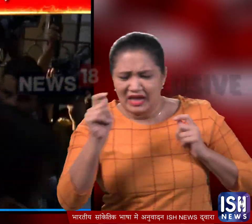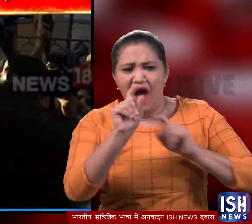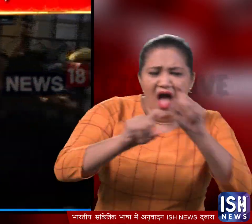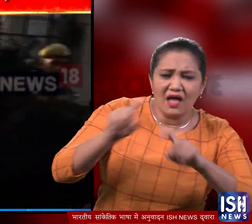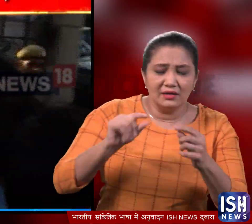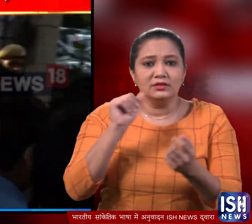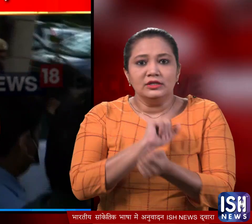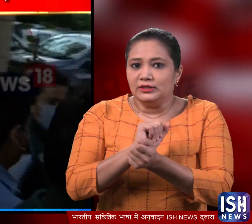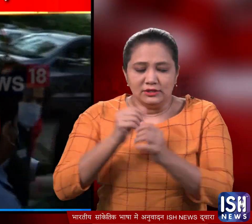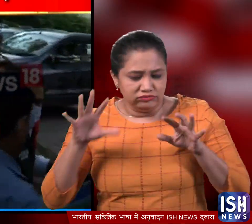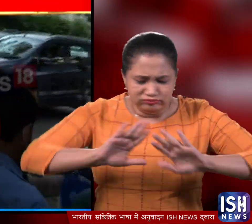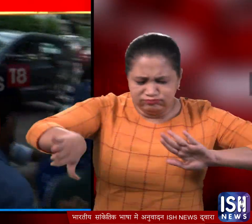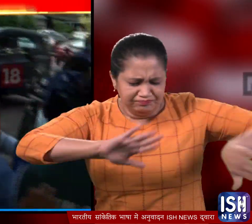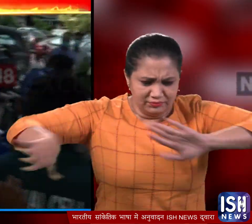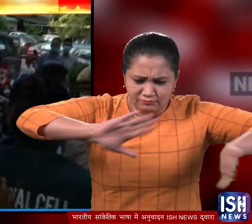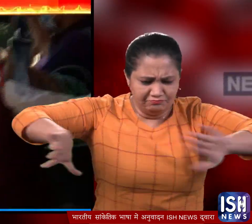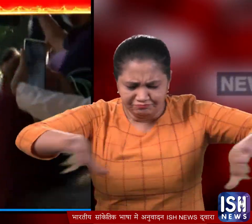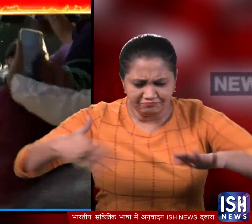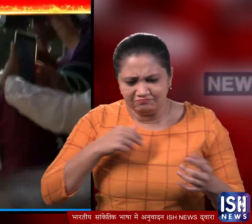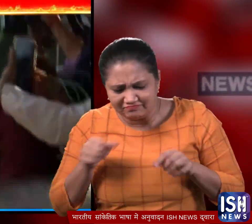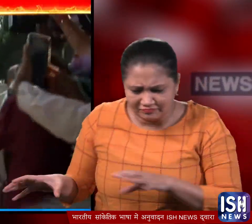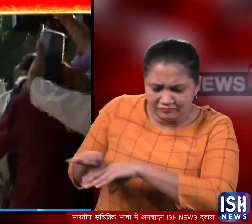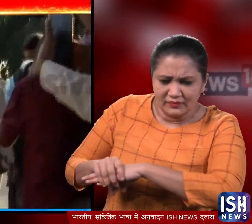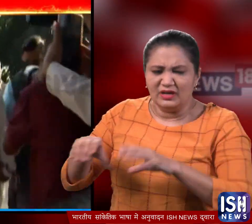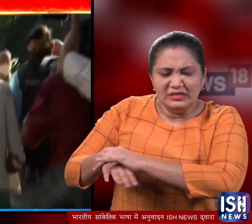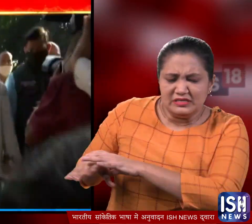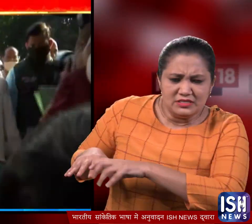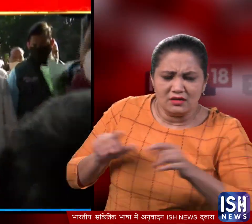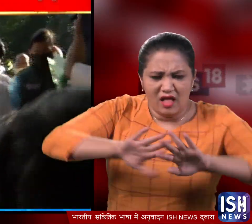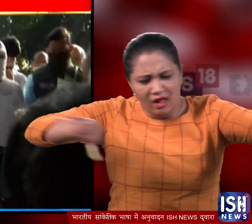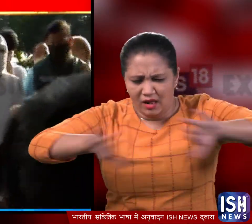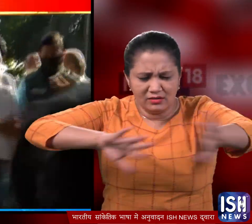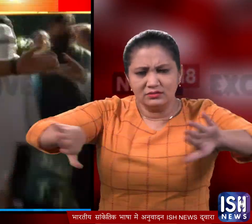पुलिस को उसे कोर्ट के अंदर ले जाने के लिए खूब मेहनत करनी पड़ी।